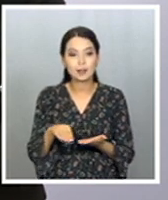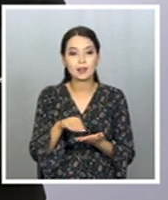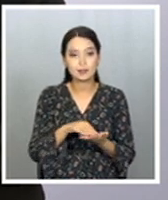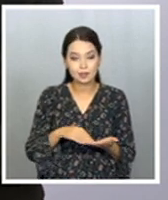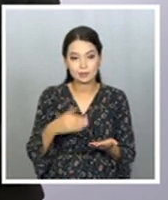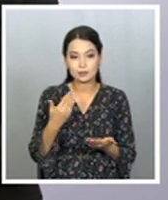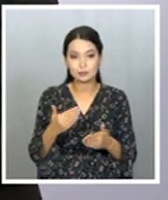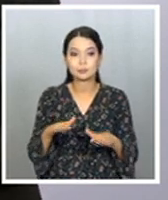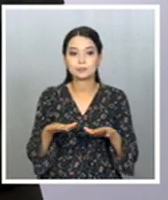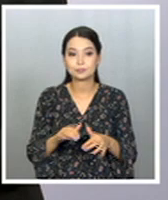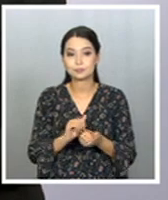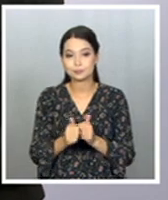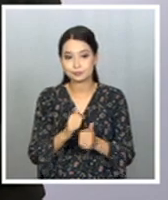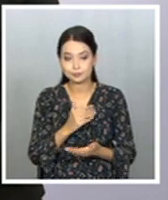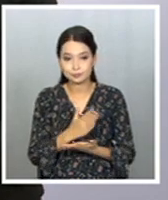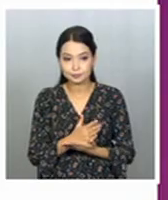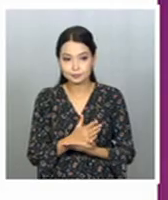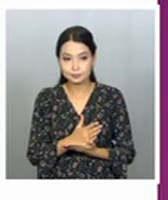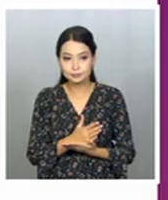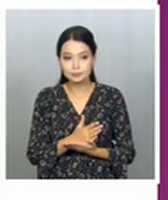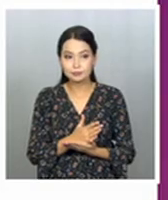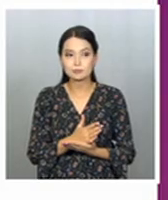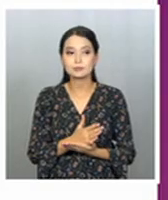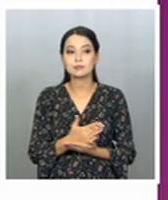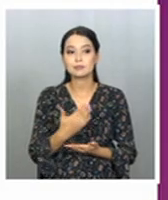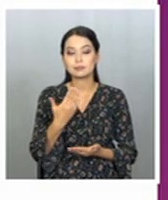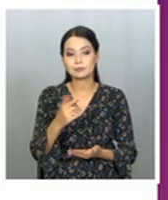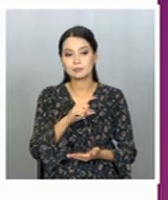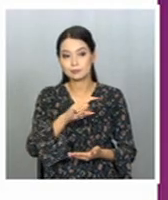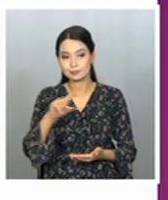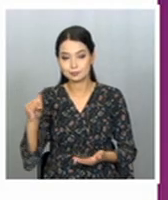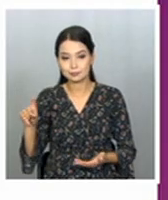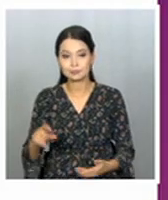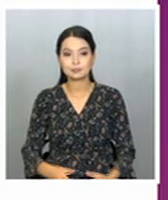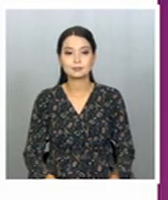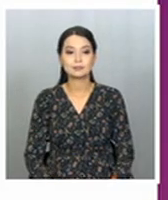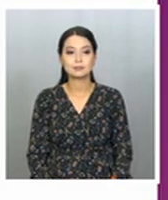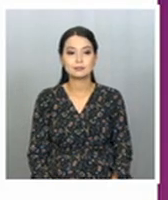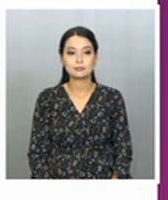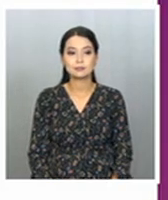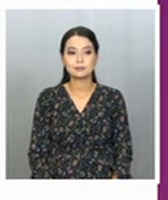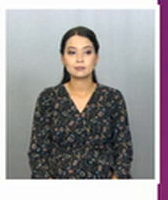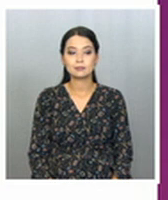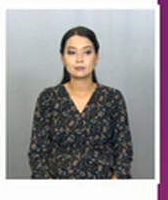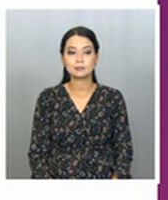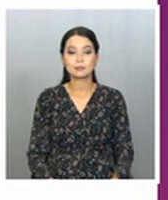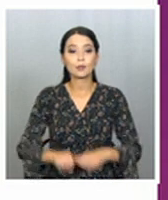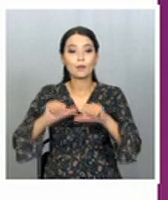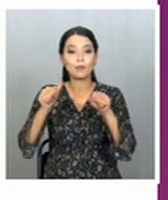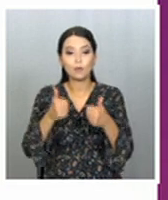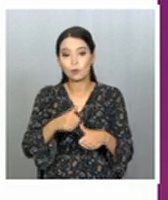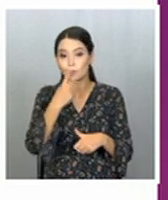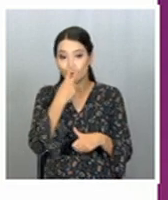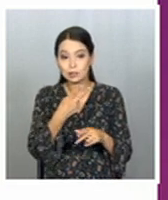теруді пайдаланамыз. Сонда 5-тен 2 теруіміз тең болады, формуласын орна алып барып қоятын